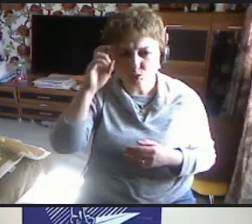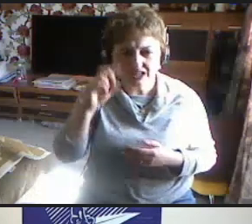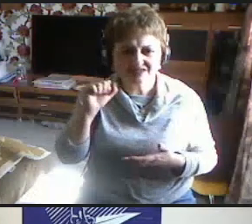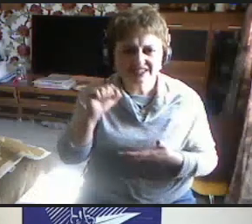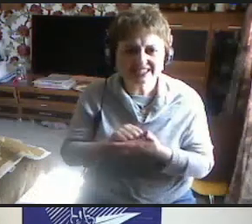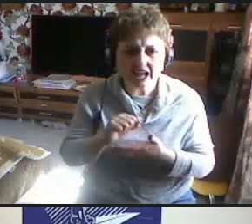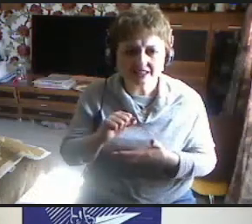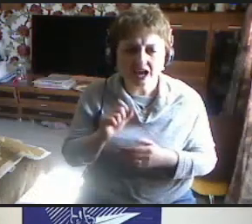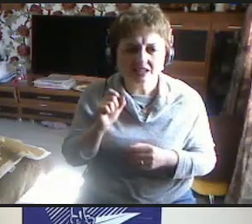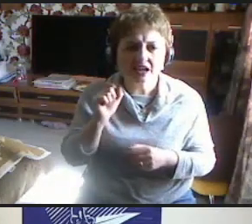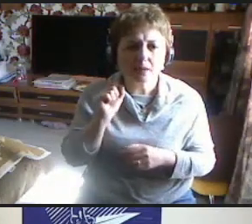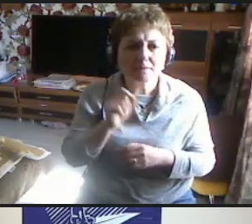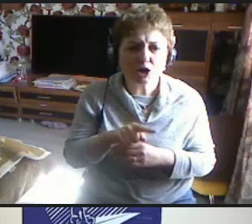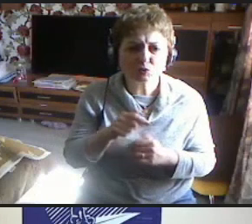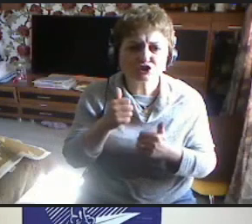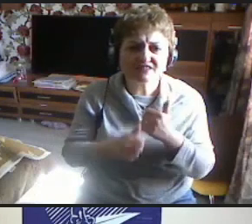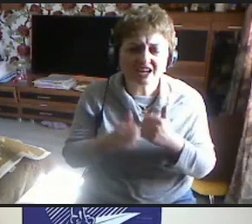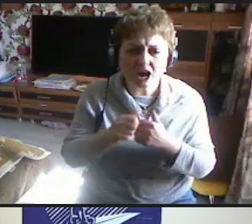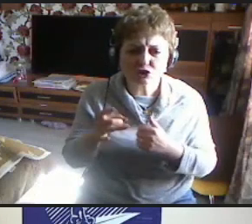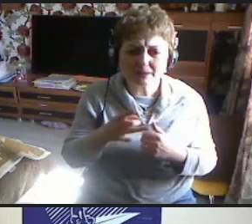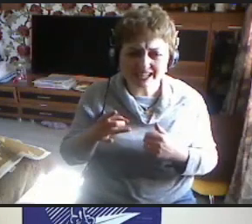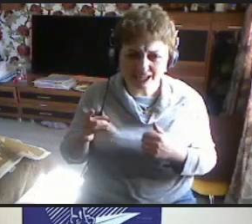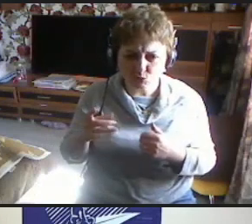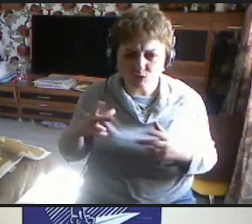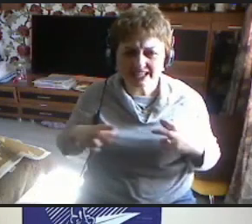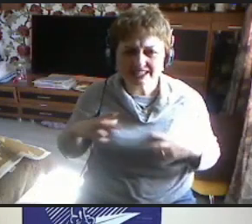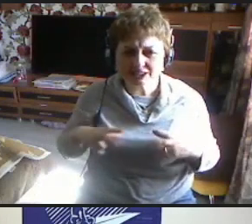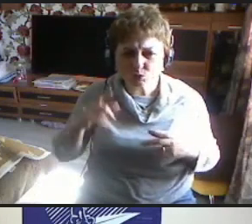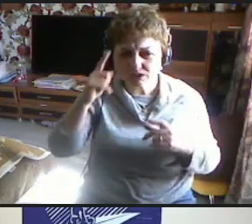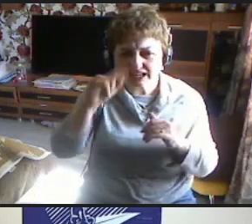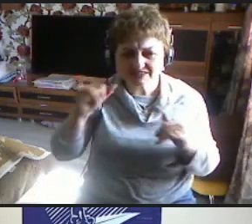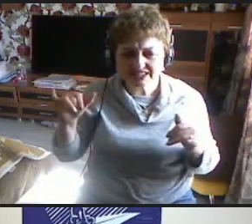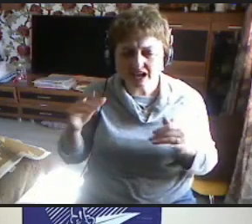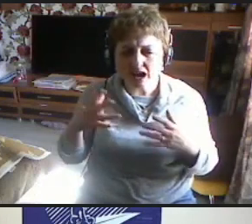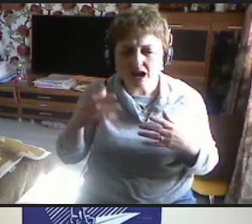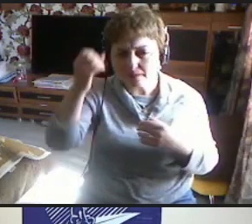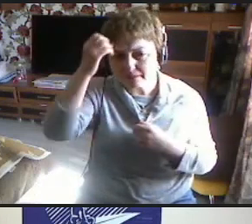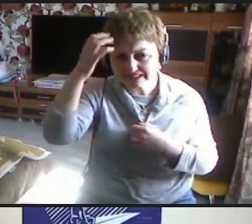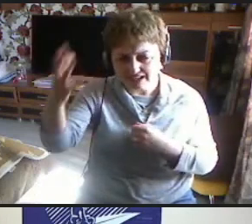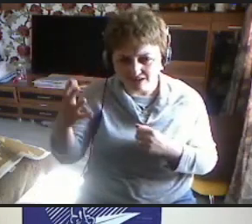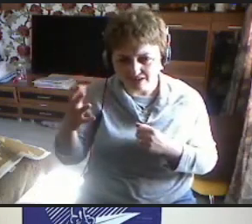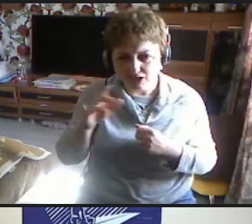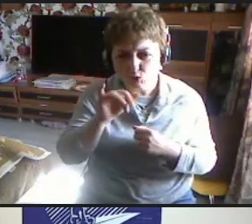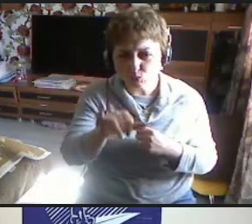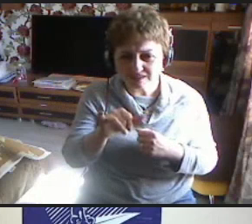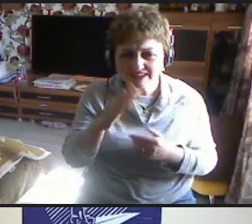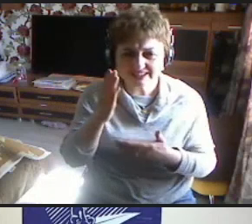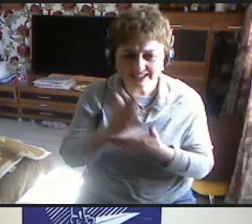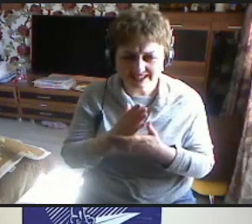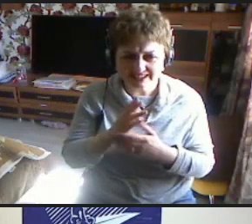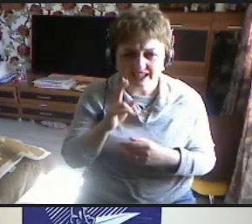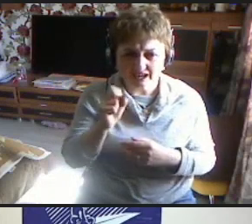поручено каждому регионе, институту развития образования. У вас есть в Калмыкии и в